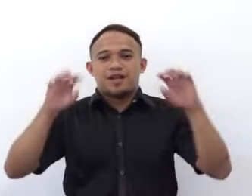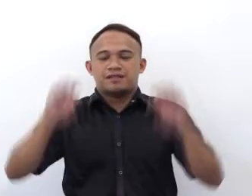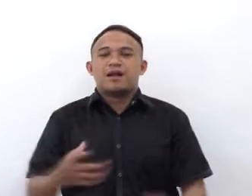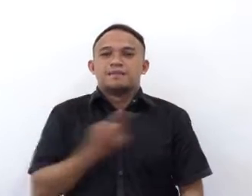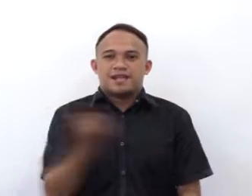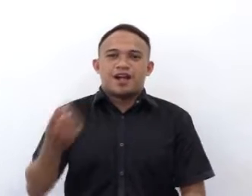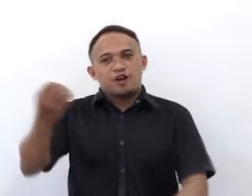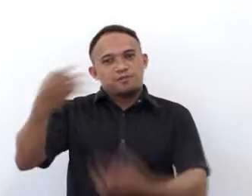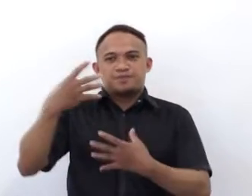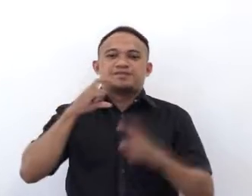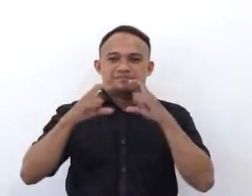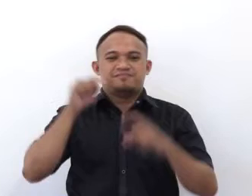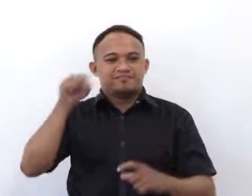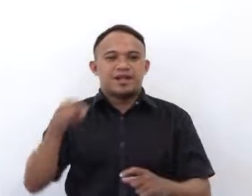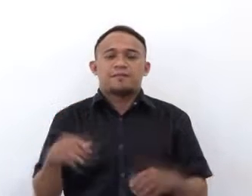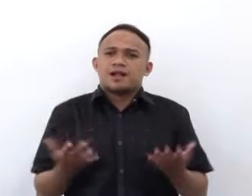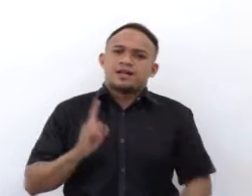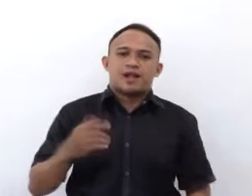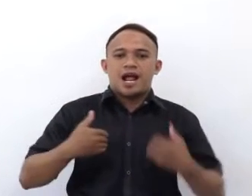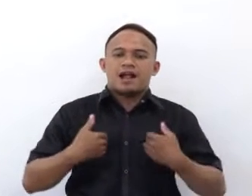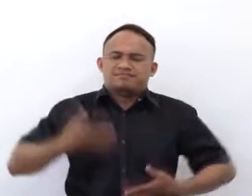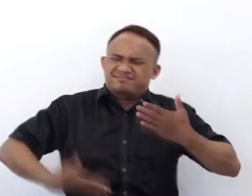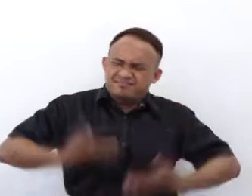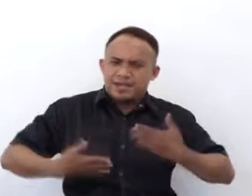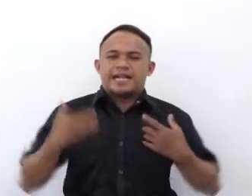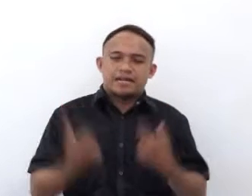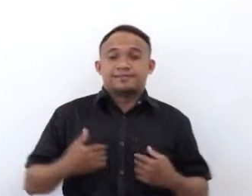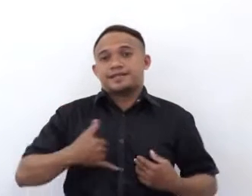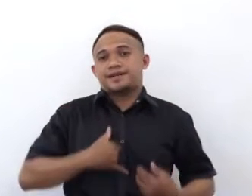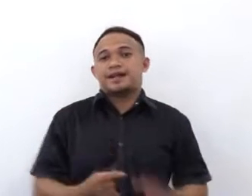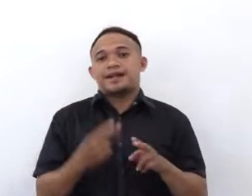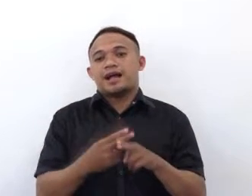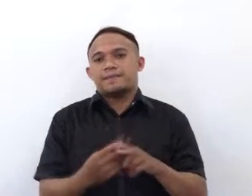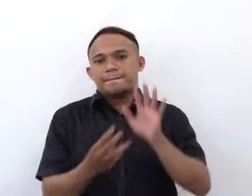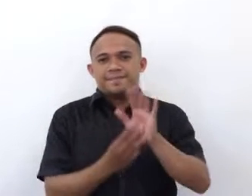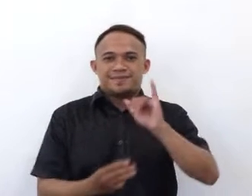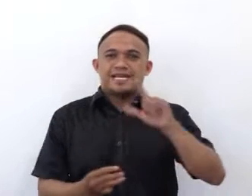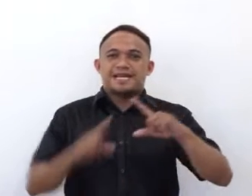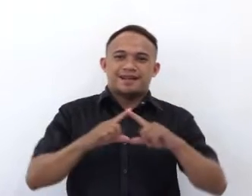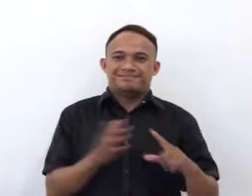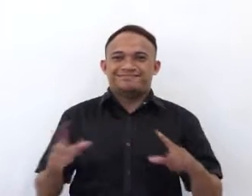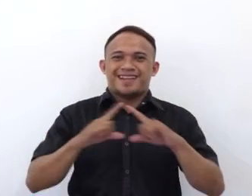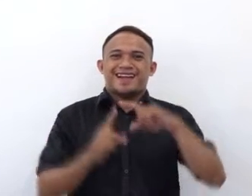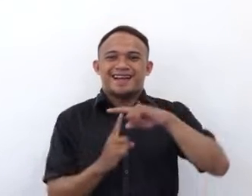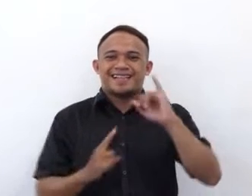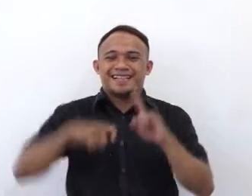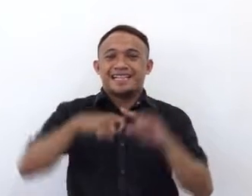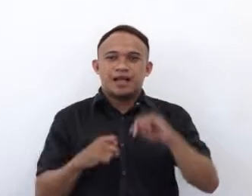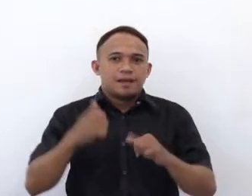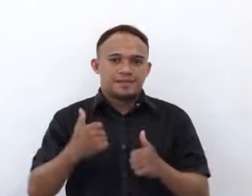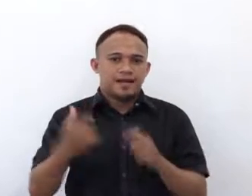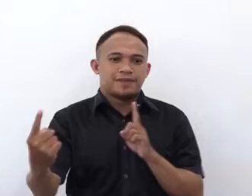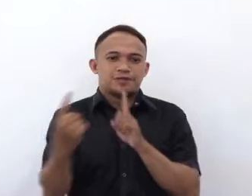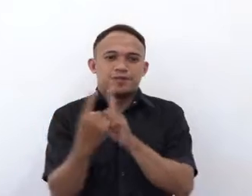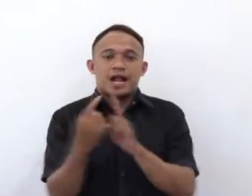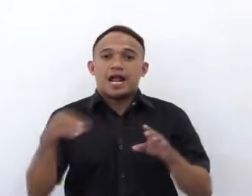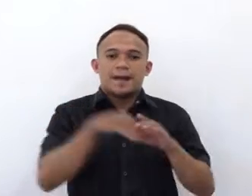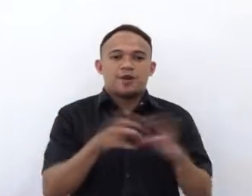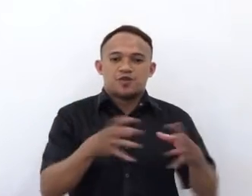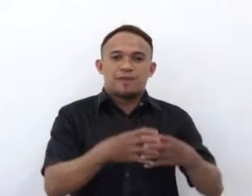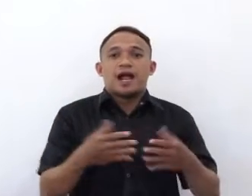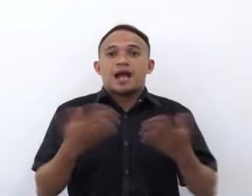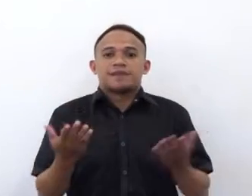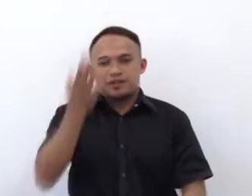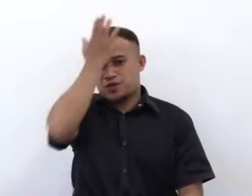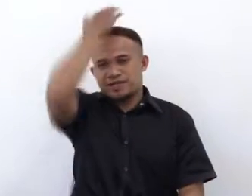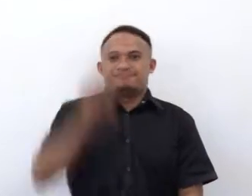Assalamualaikum warahmatullahi wabarakatuh, Mitra Kominfo dimanapun Anda berada. Senang sekali saya Mila Atiki bisa menjumpai Anda dalam program